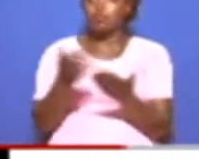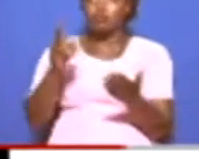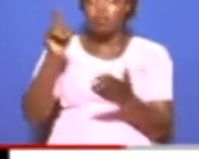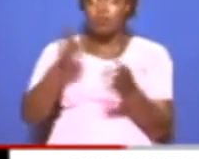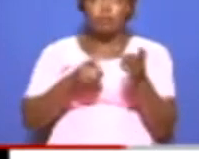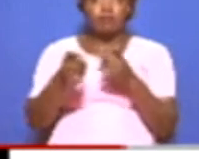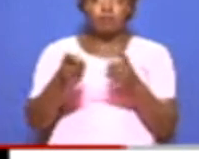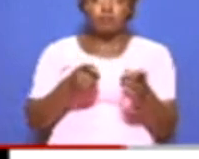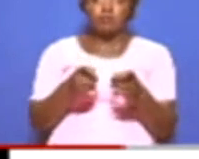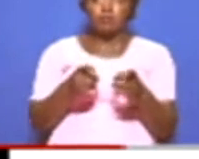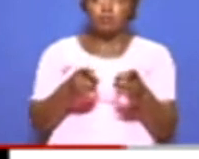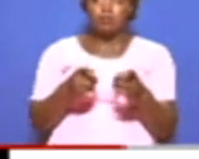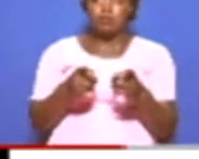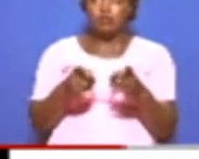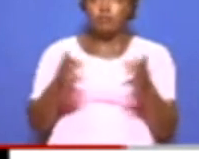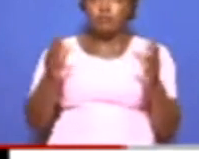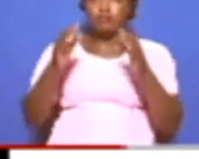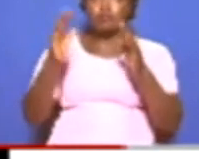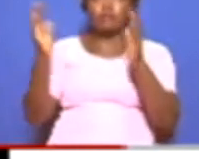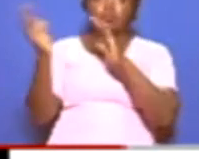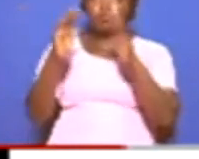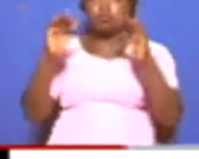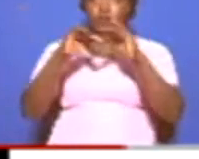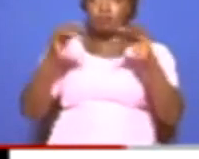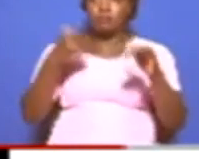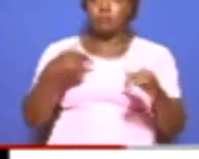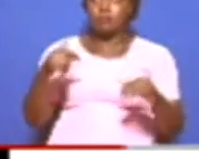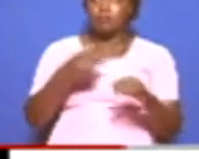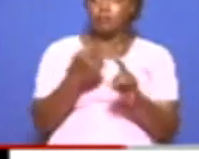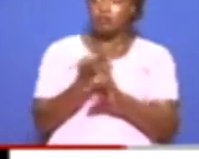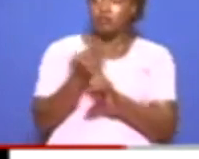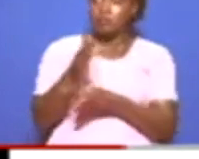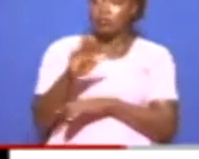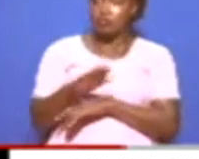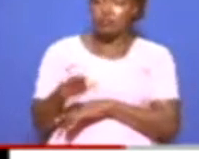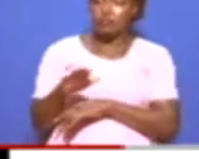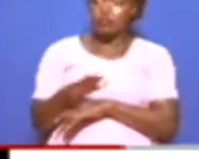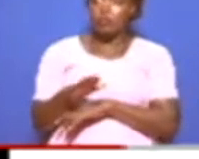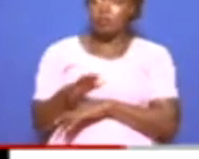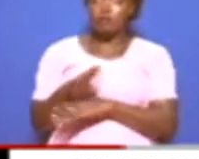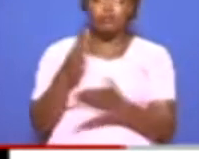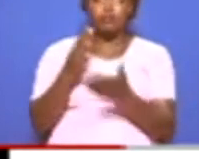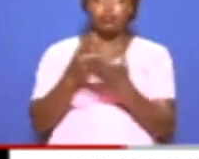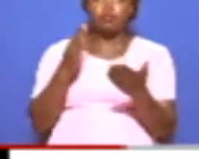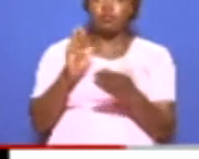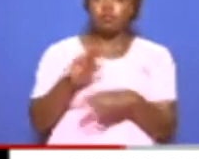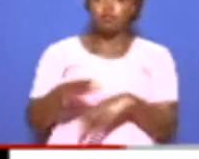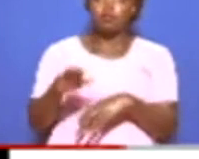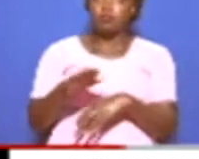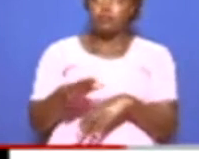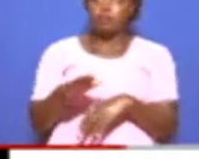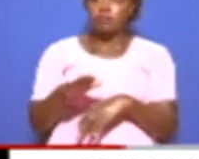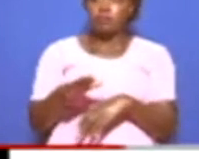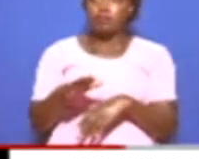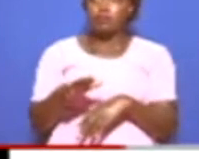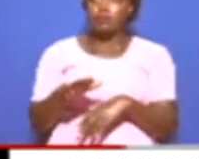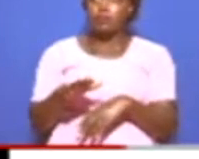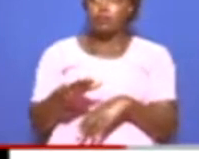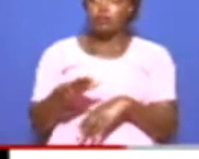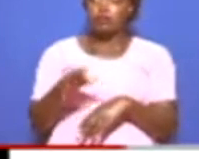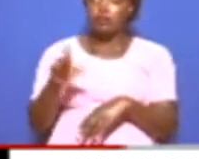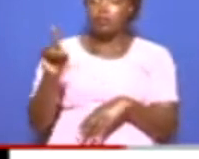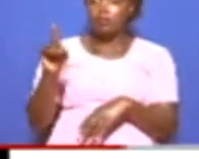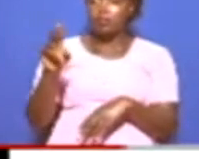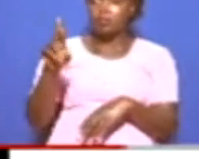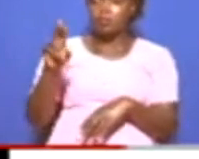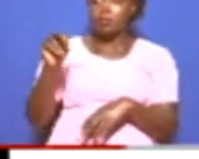Na katika airspace yetu kuna area tofauti tofauti, prohibited areas ambayo drones na